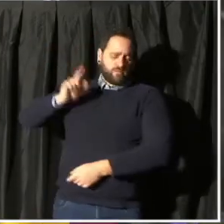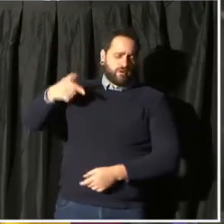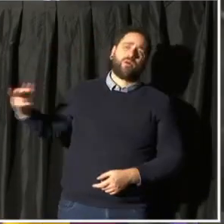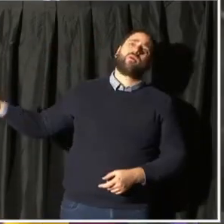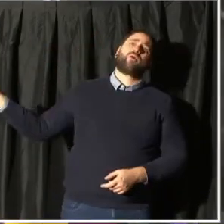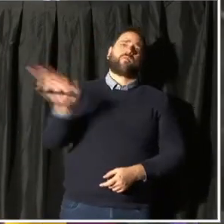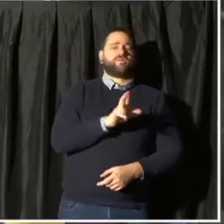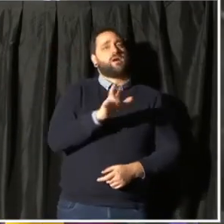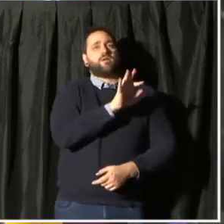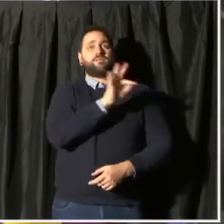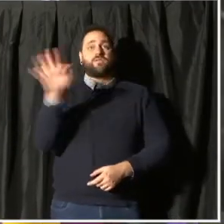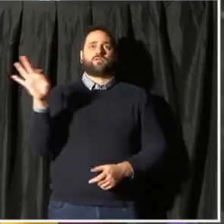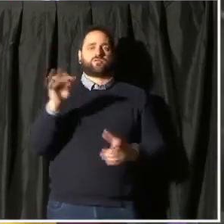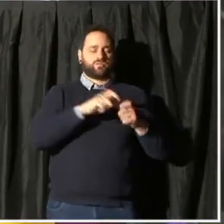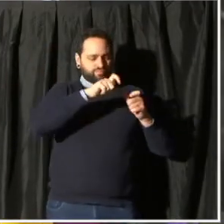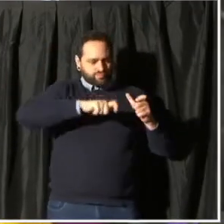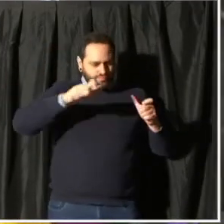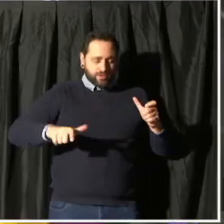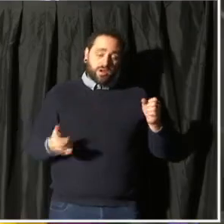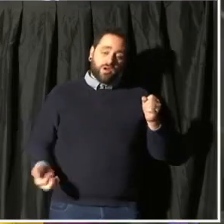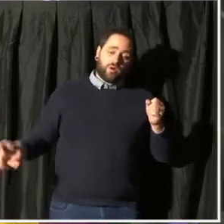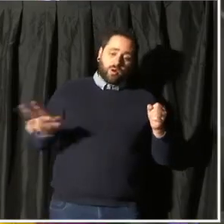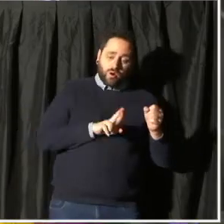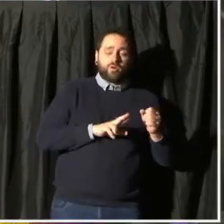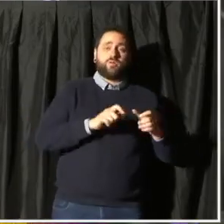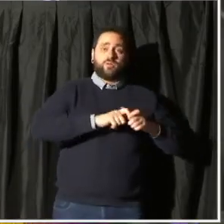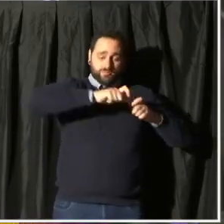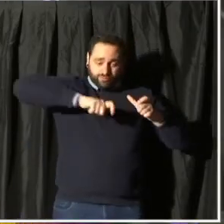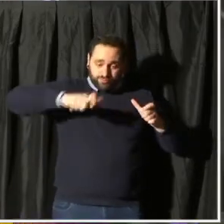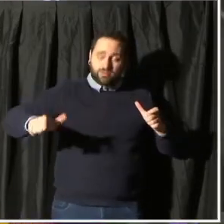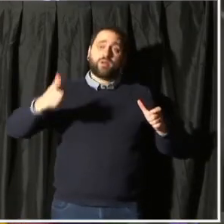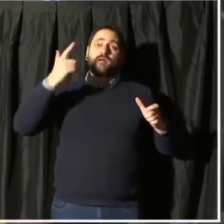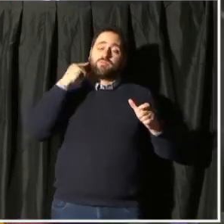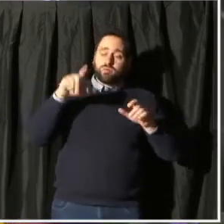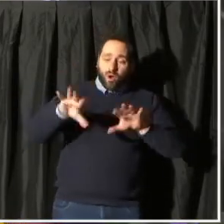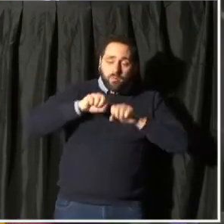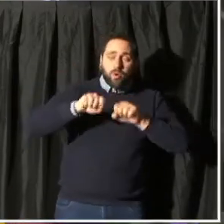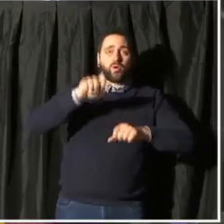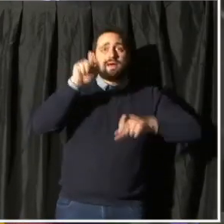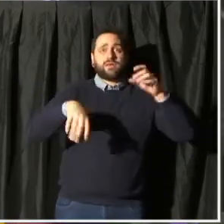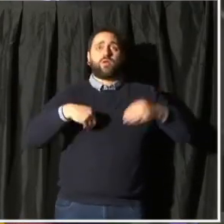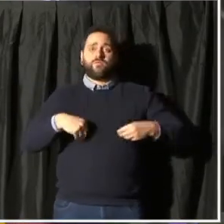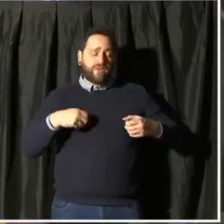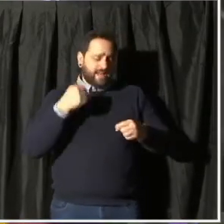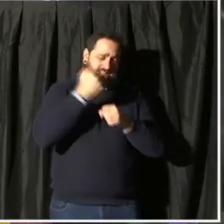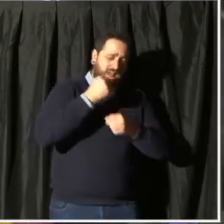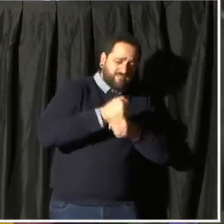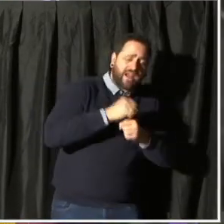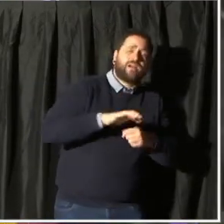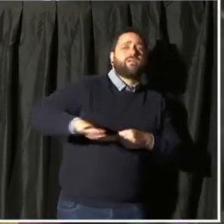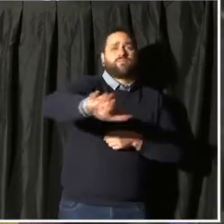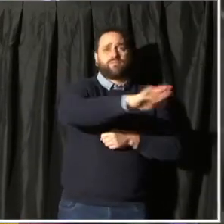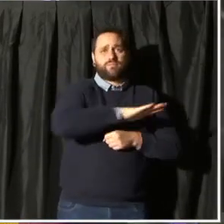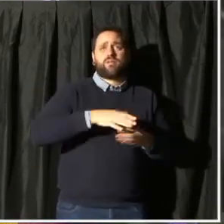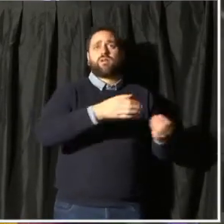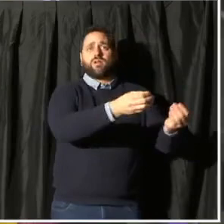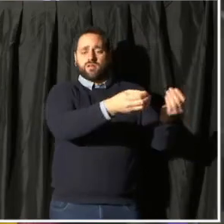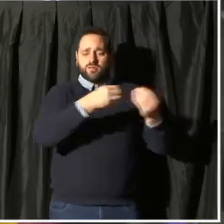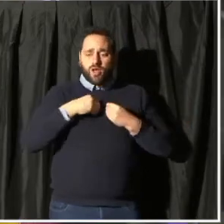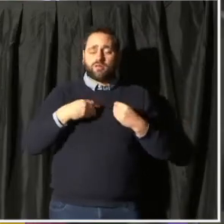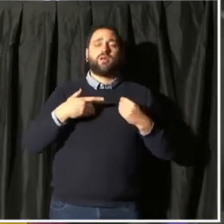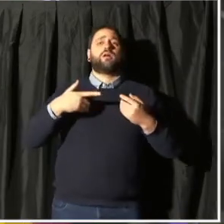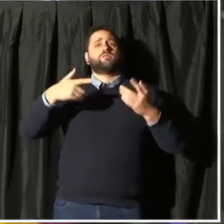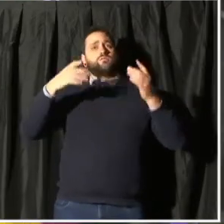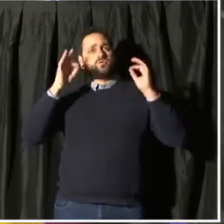pour créer de l'emploi et surtout garantir aux travailleurs français des garanties sociales de haut niveau et donc des salaires